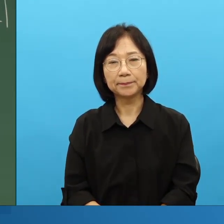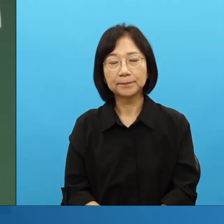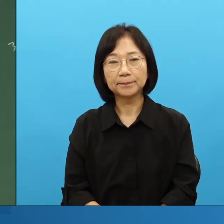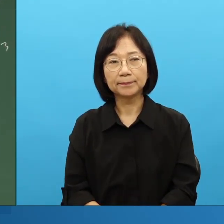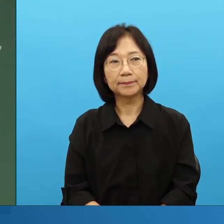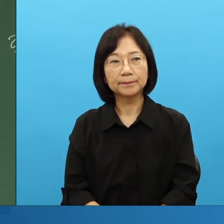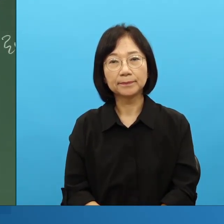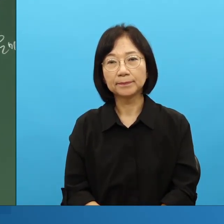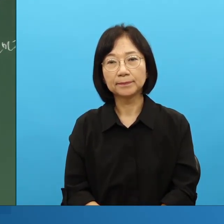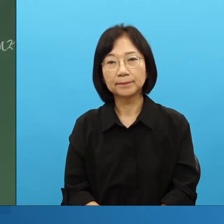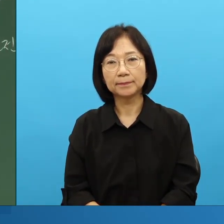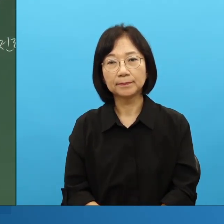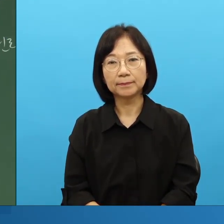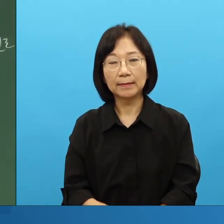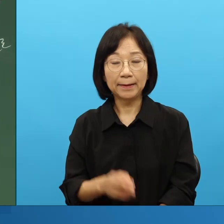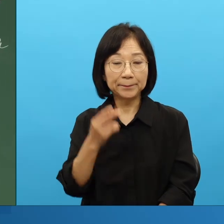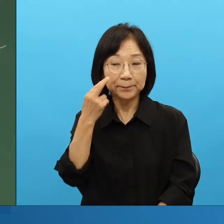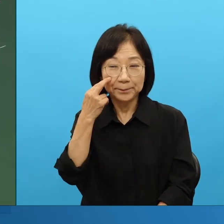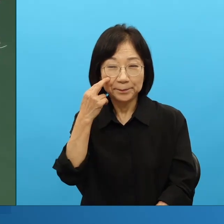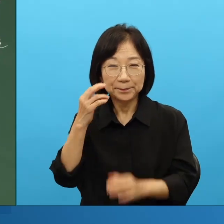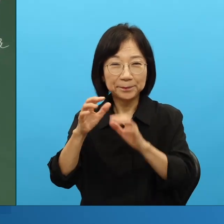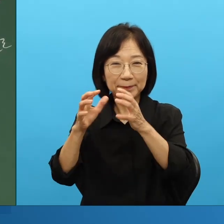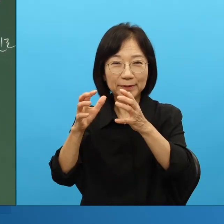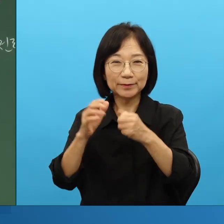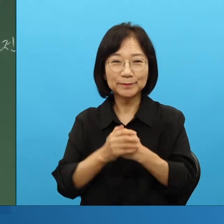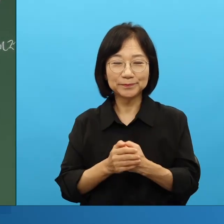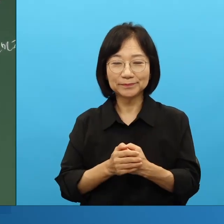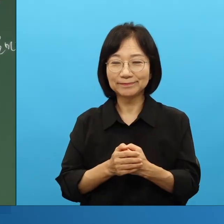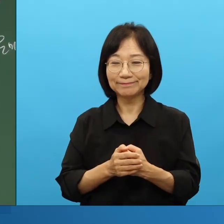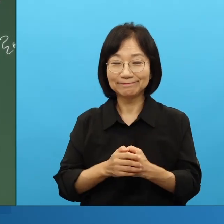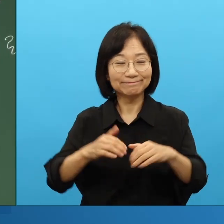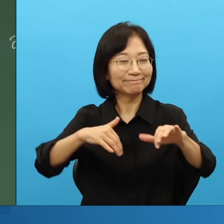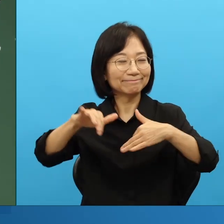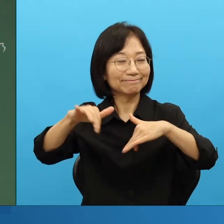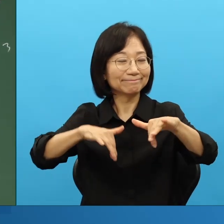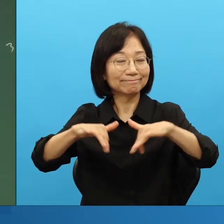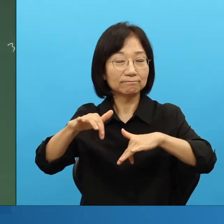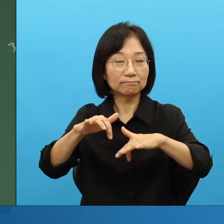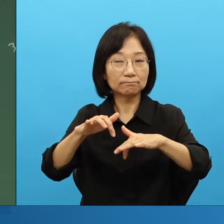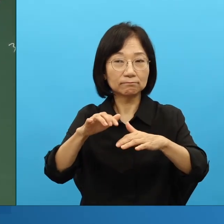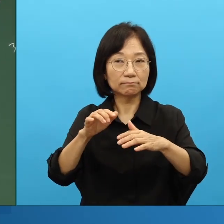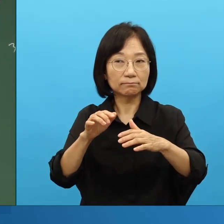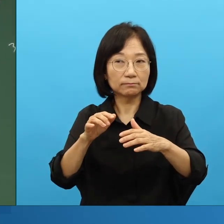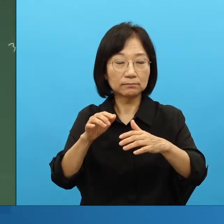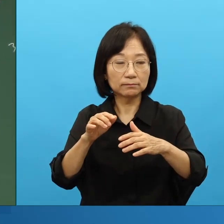미국은 아예 골목 누가 만나죠. 그 사람 무조건 웃습니다. 아이 하고 인사.